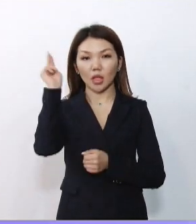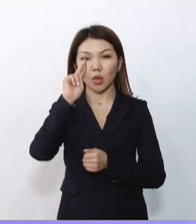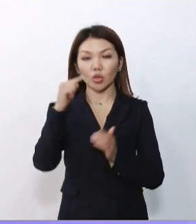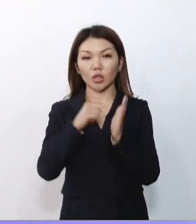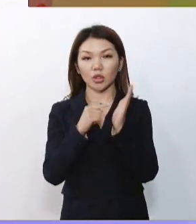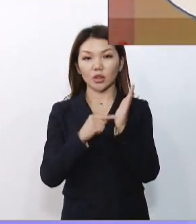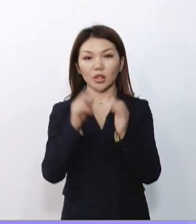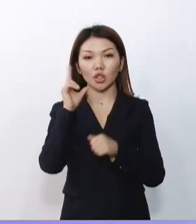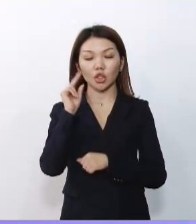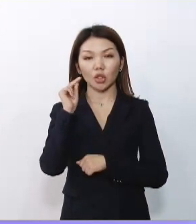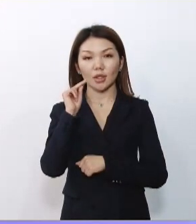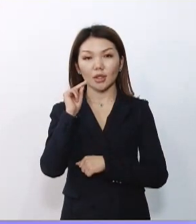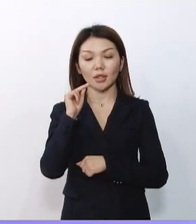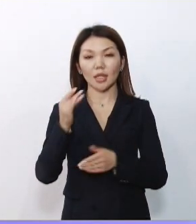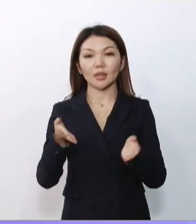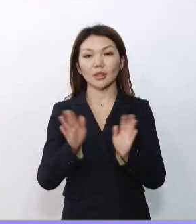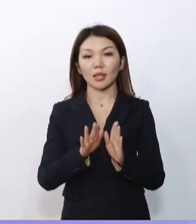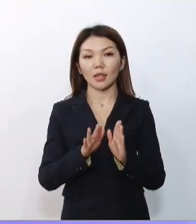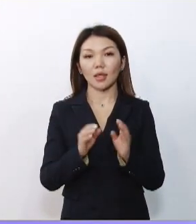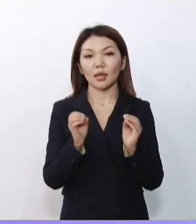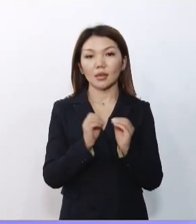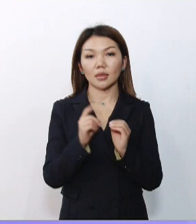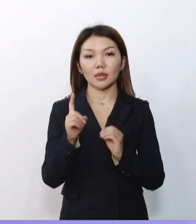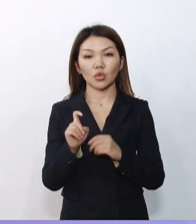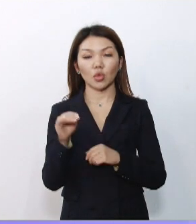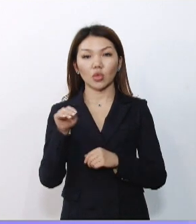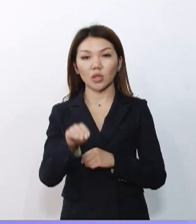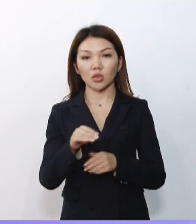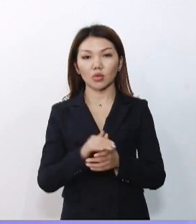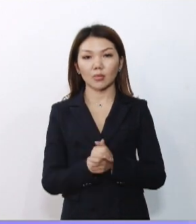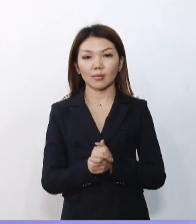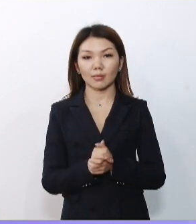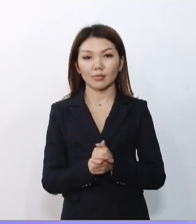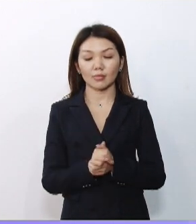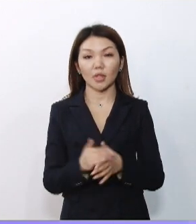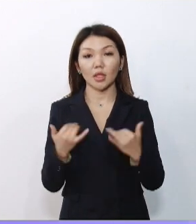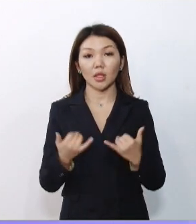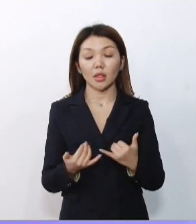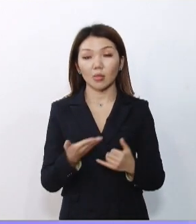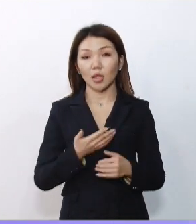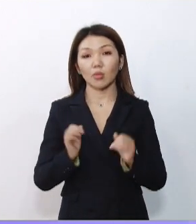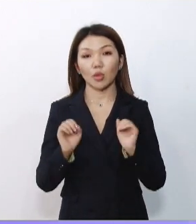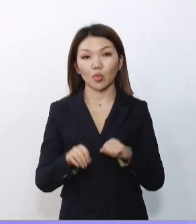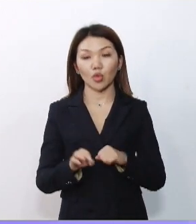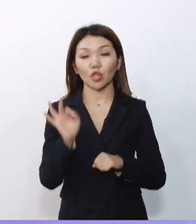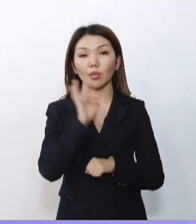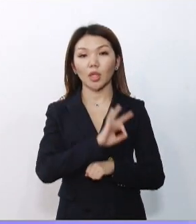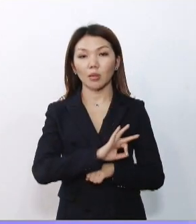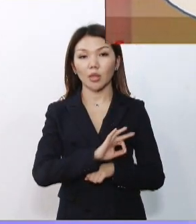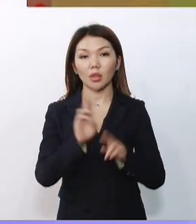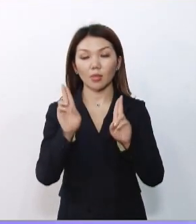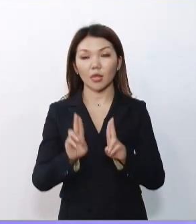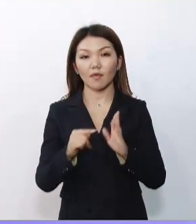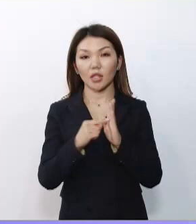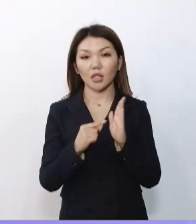Научились делить числа с остатком на 10, 100 и 1000. И теперь можем применить навыки деления